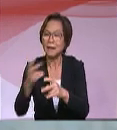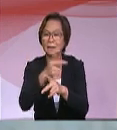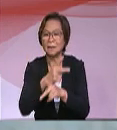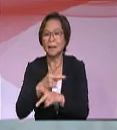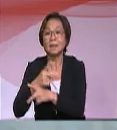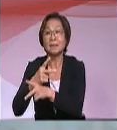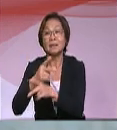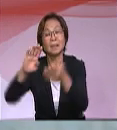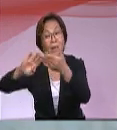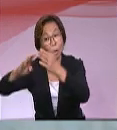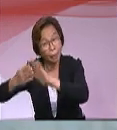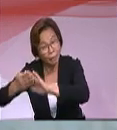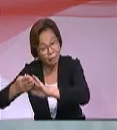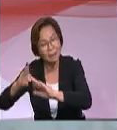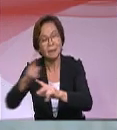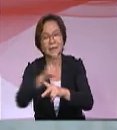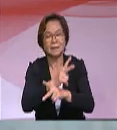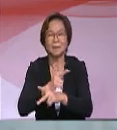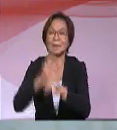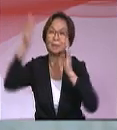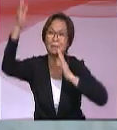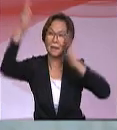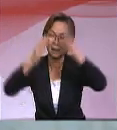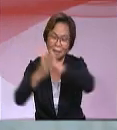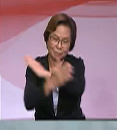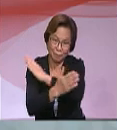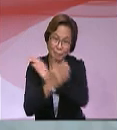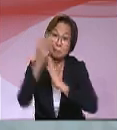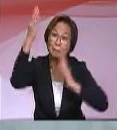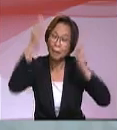kita kena jaga masyarakat dan juga negara kita.